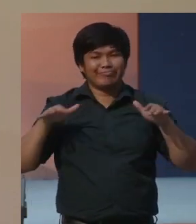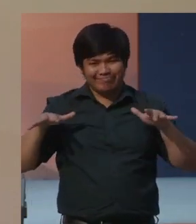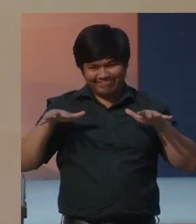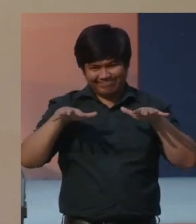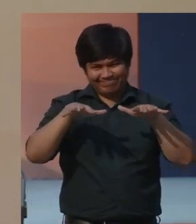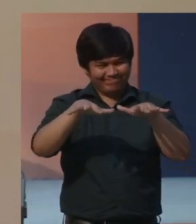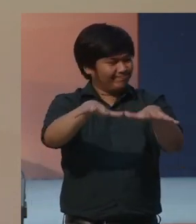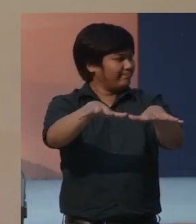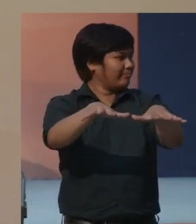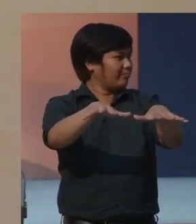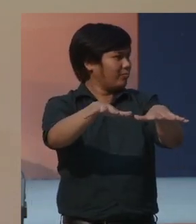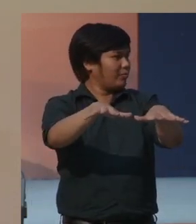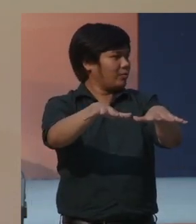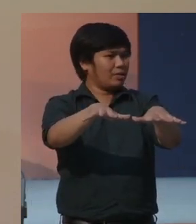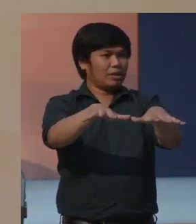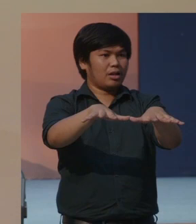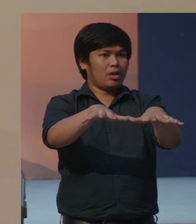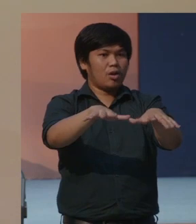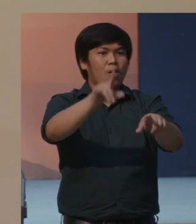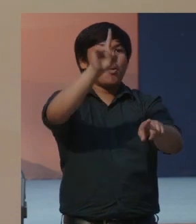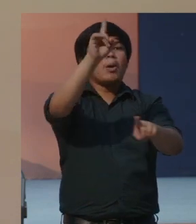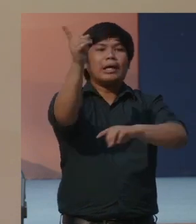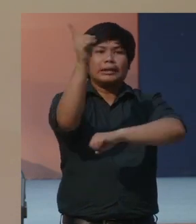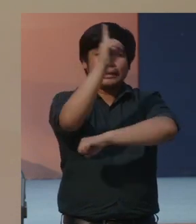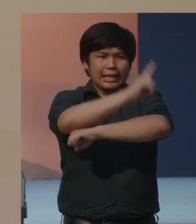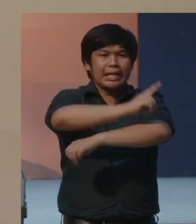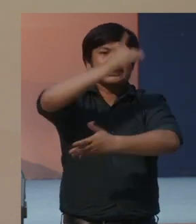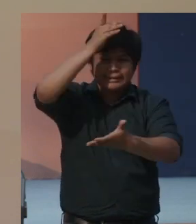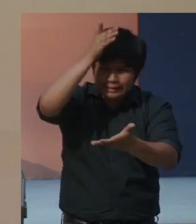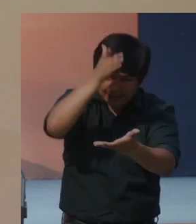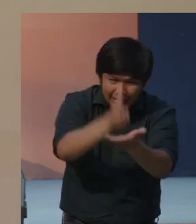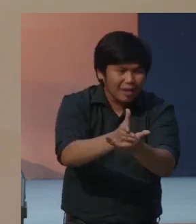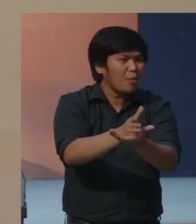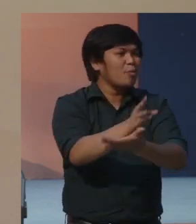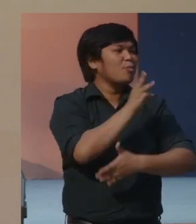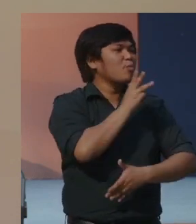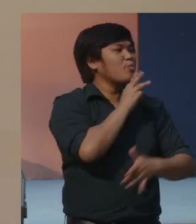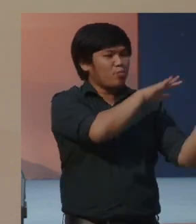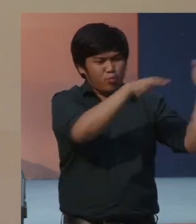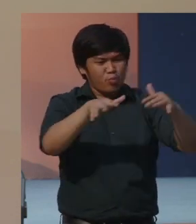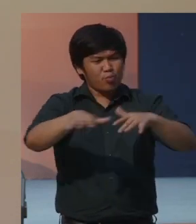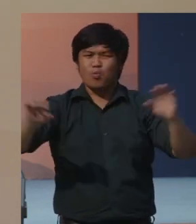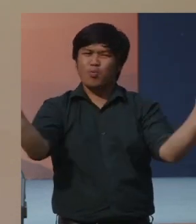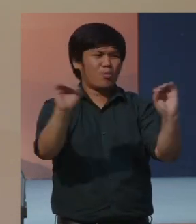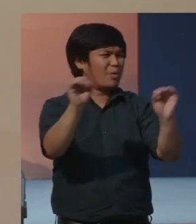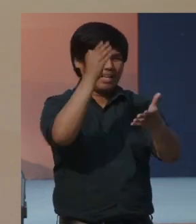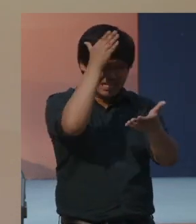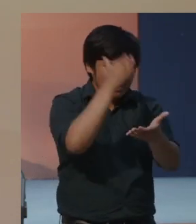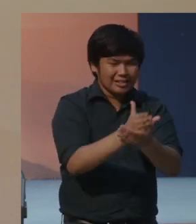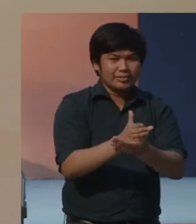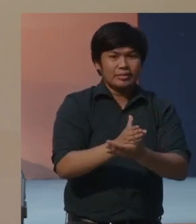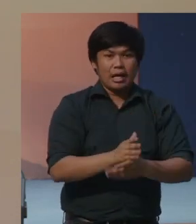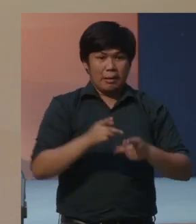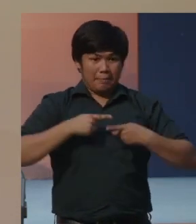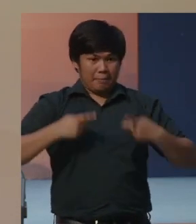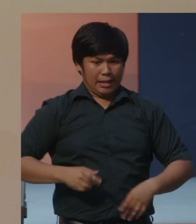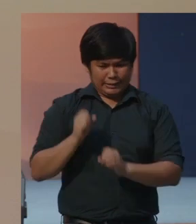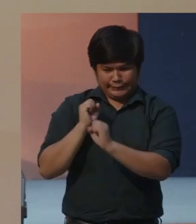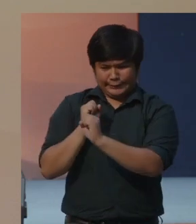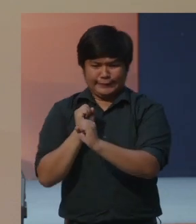ang pagpigil ng tubig sa isang buong araw. Sabi sa verse 17, Now the priest bearing the ark of the covenant of the